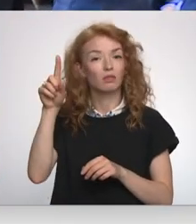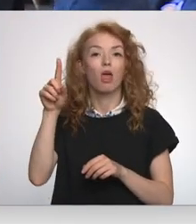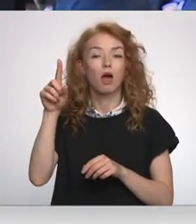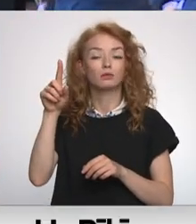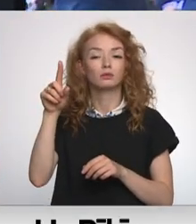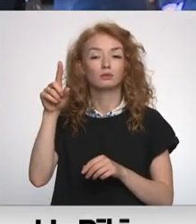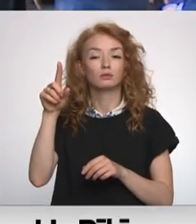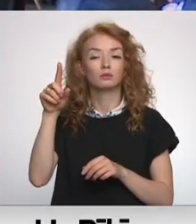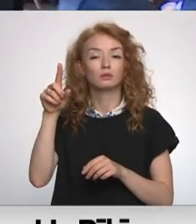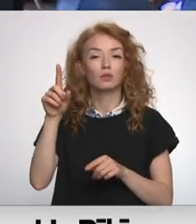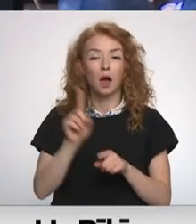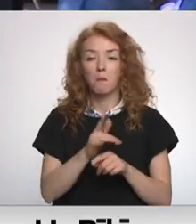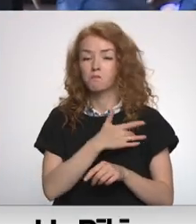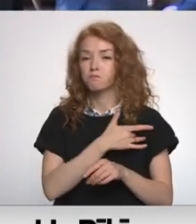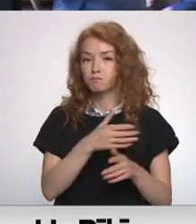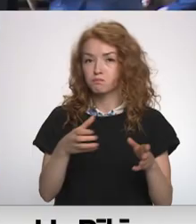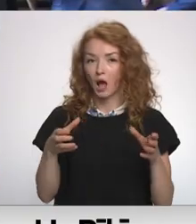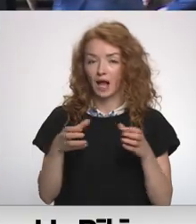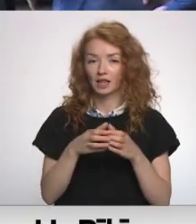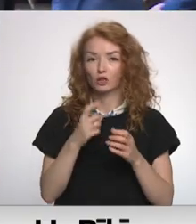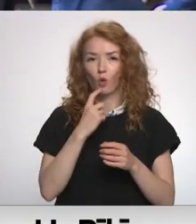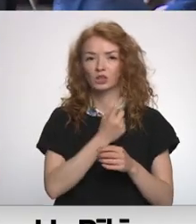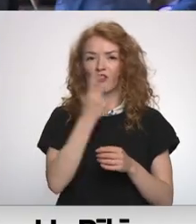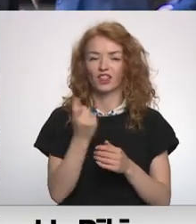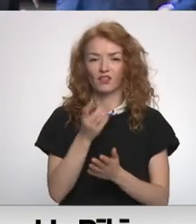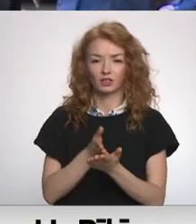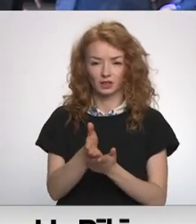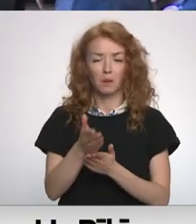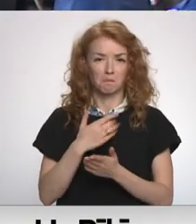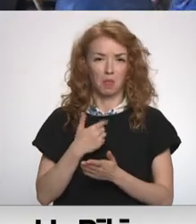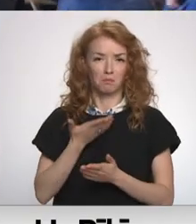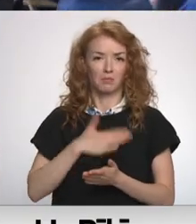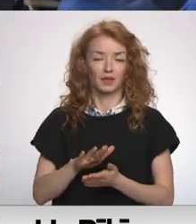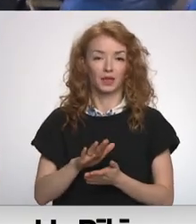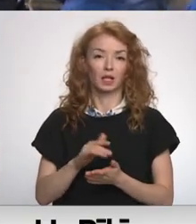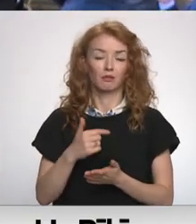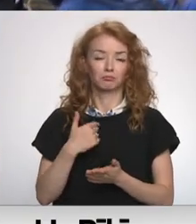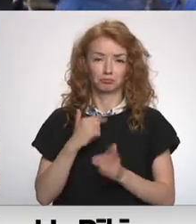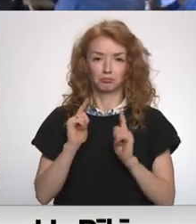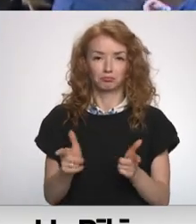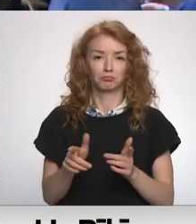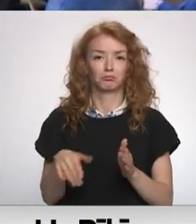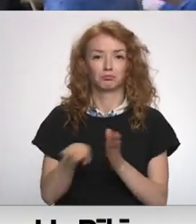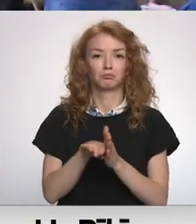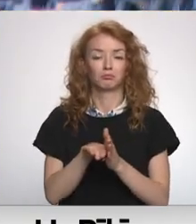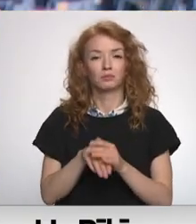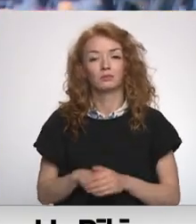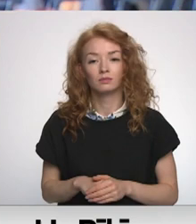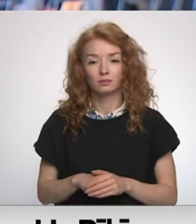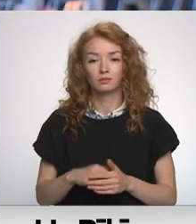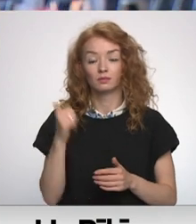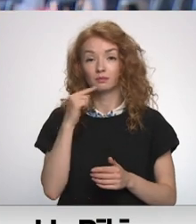te partijas konservatīvais virziens, kas ir man tūs un tik uzrunāta, un piekrit pievienoties.